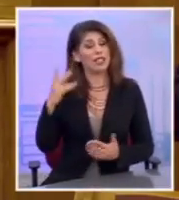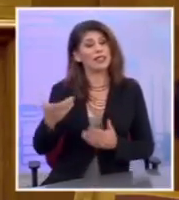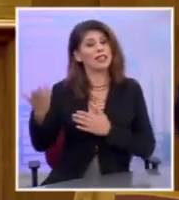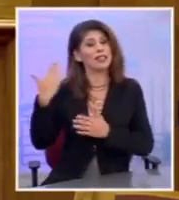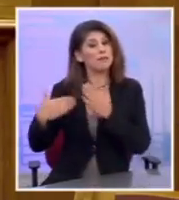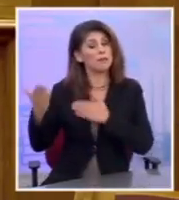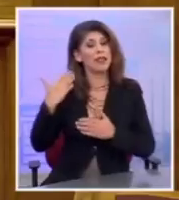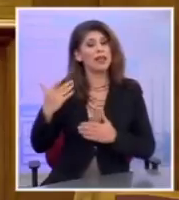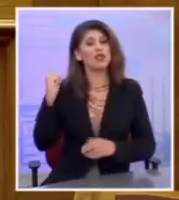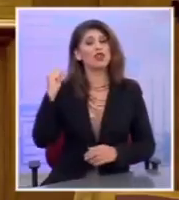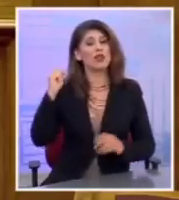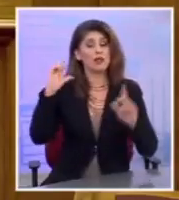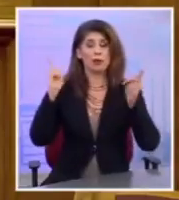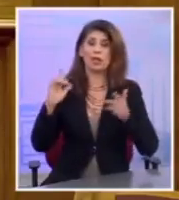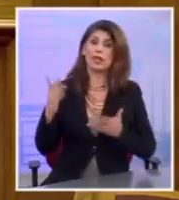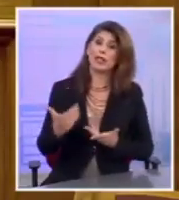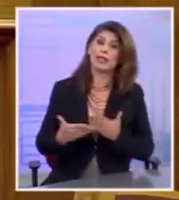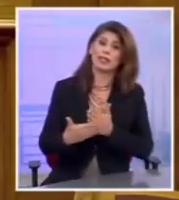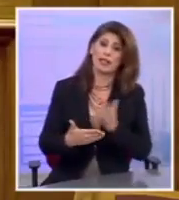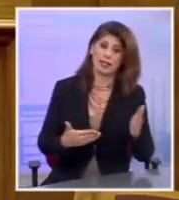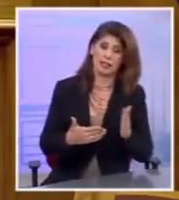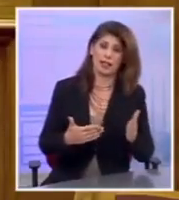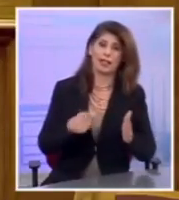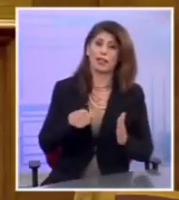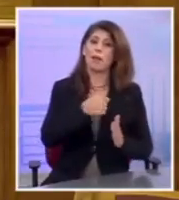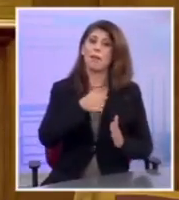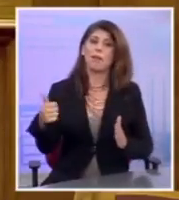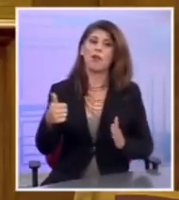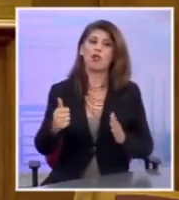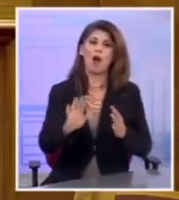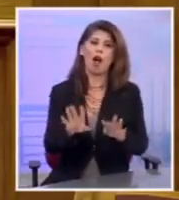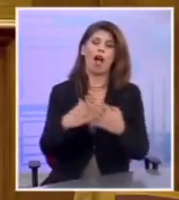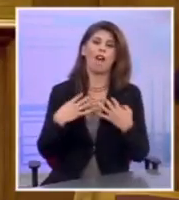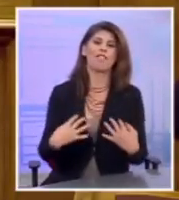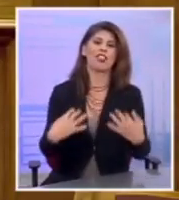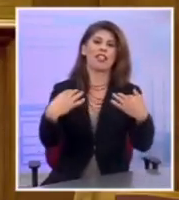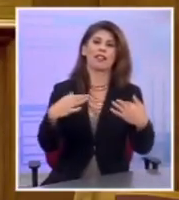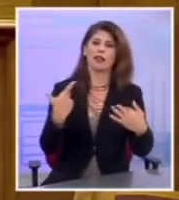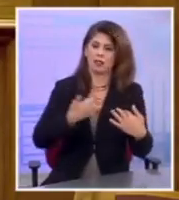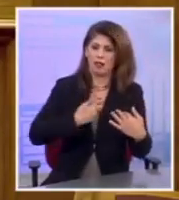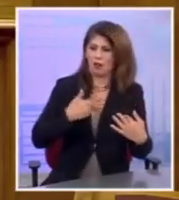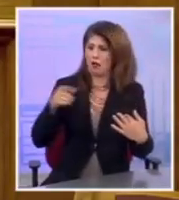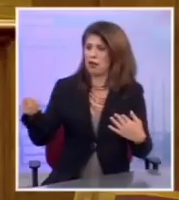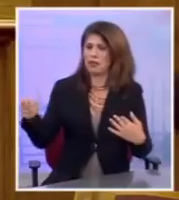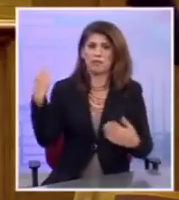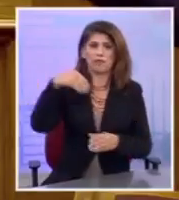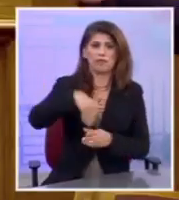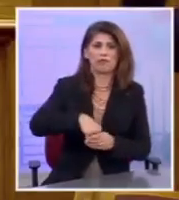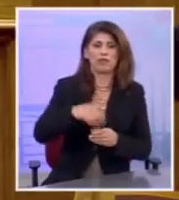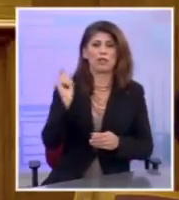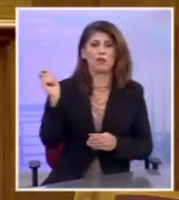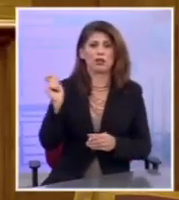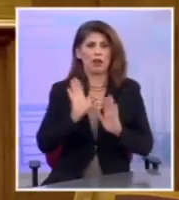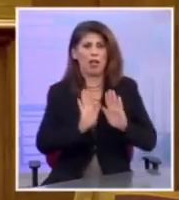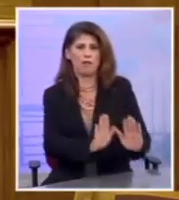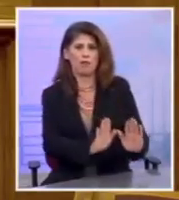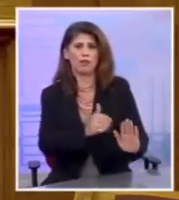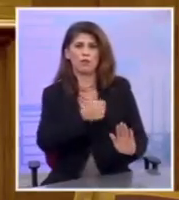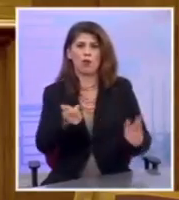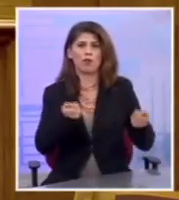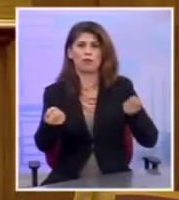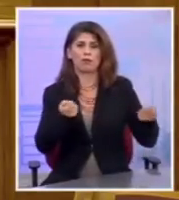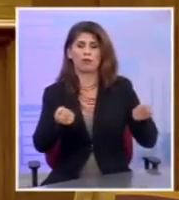της σοσιαλδημοκρατίας ή της αριστεράς είναι μόνο για τα αμφιθέατρα, γιατί εσείς και εγώ να είμαστε στην πολιτική και να μην τους αφήσουμε να